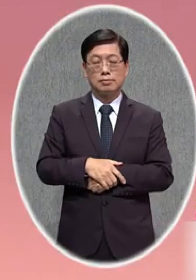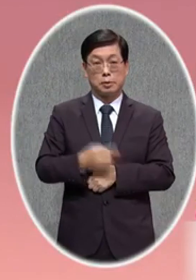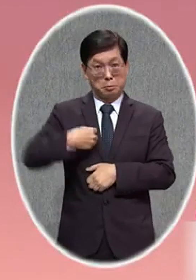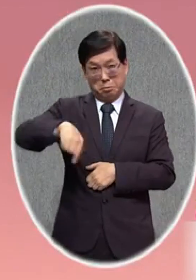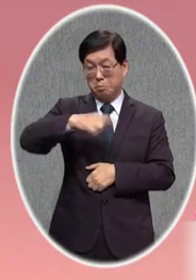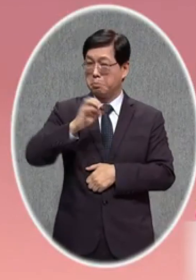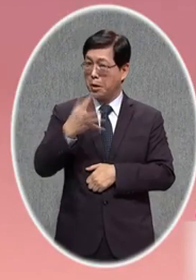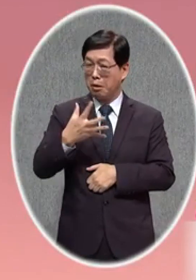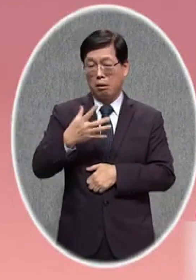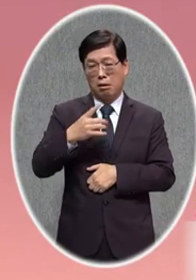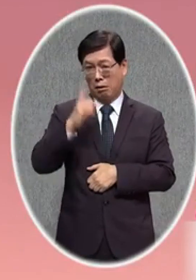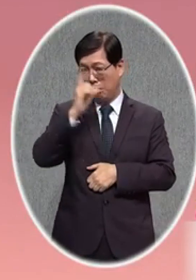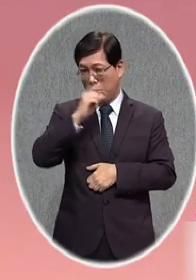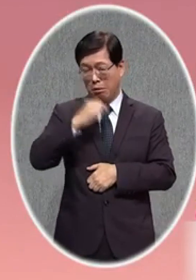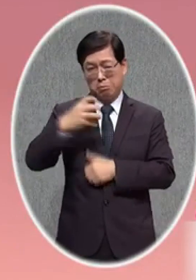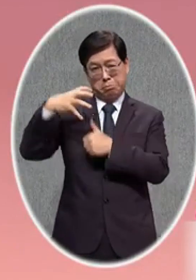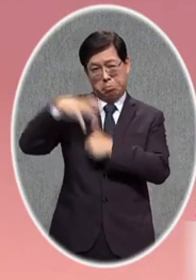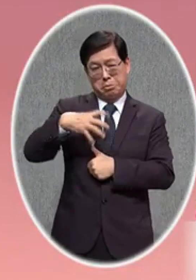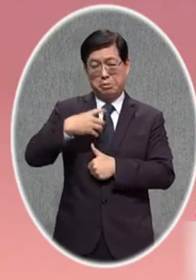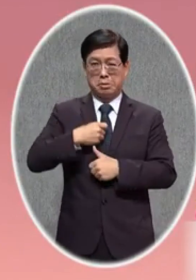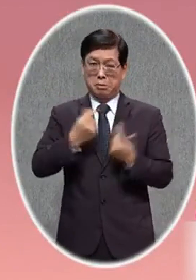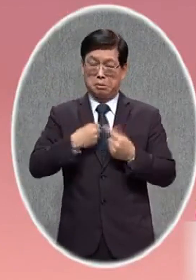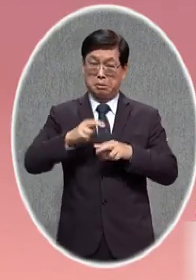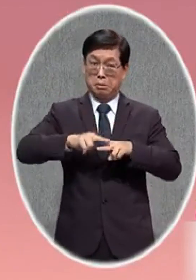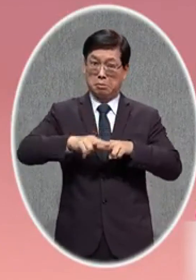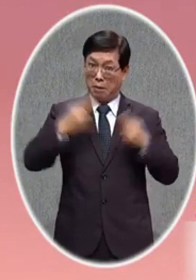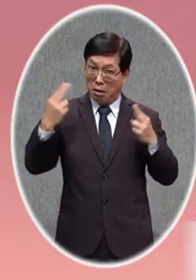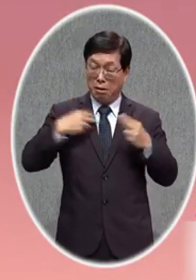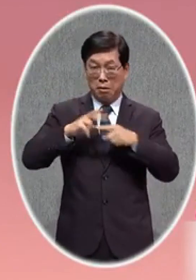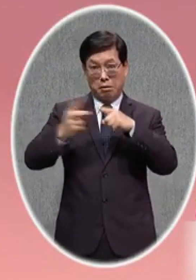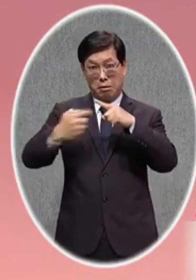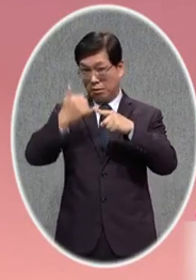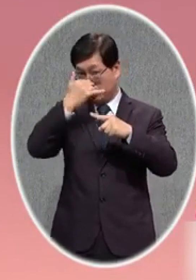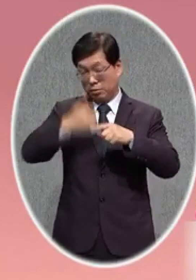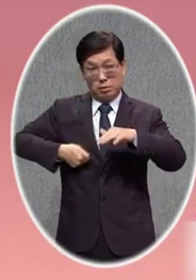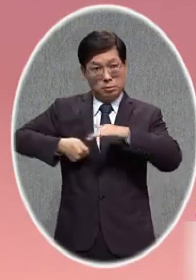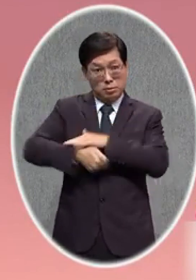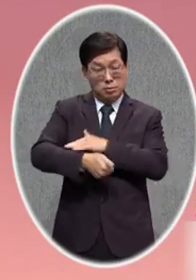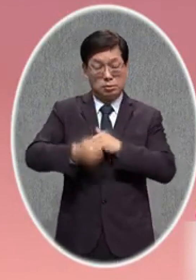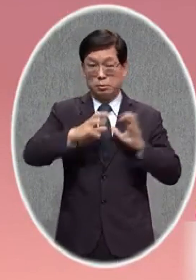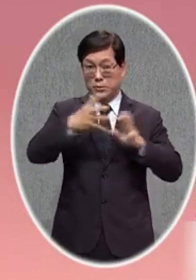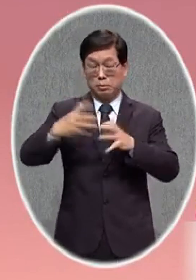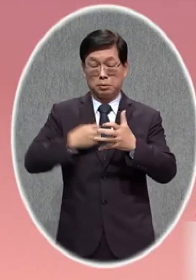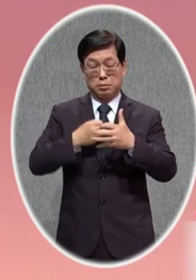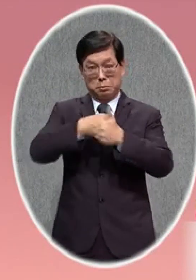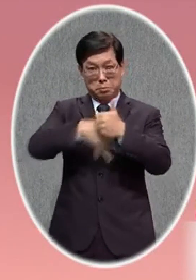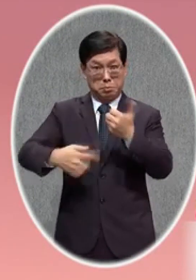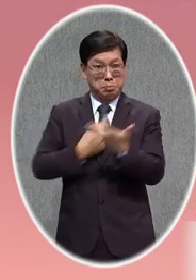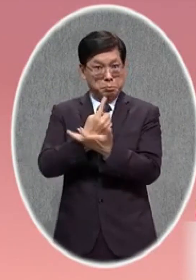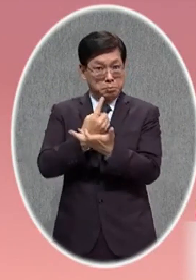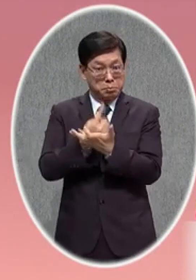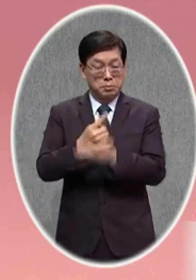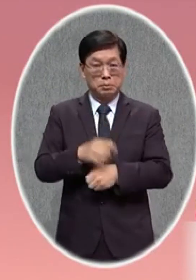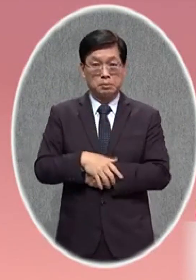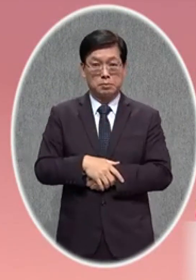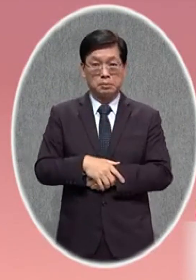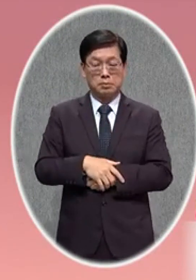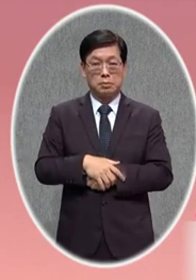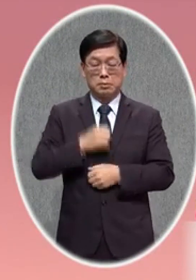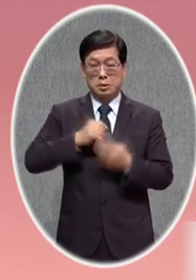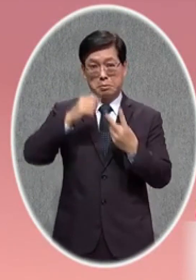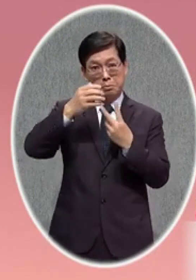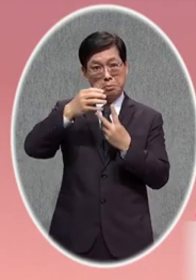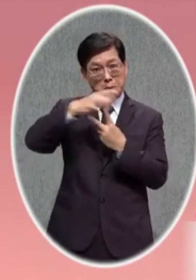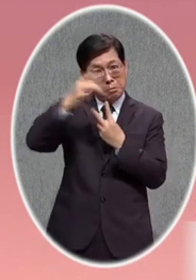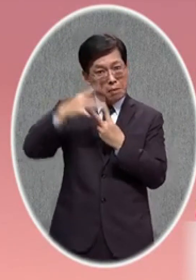我们为什么要被迫陷入开放莱猪跟加入国际的经贸组织二